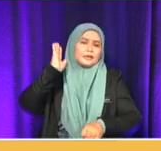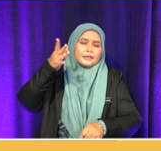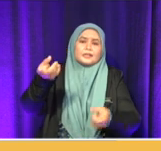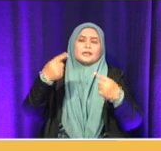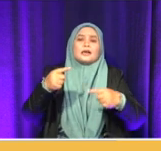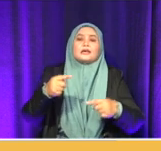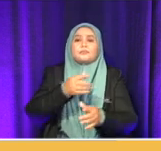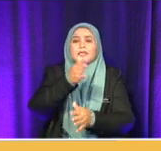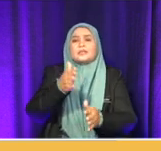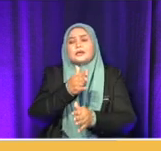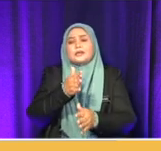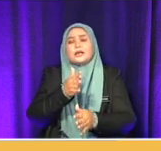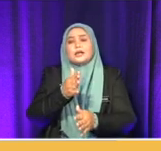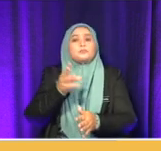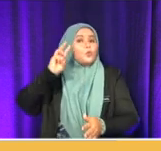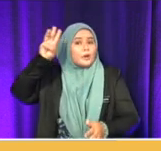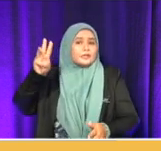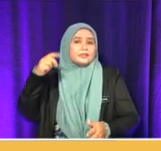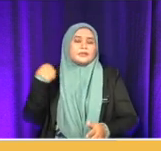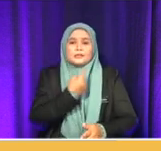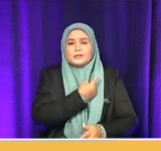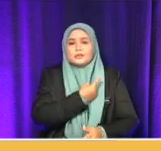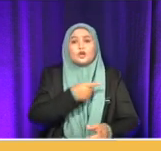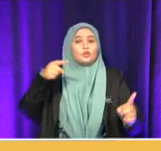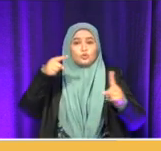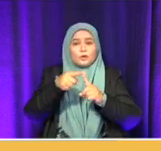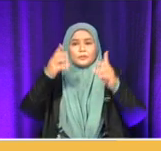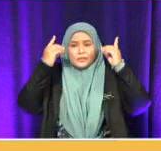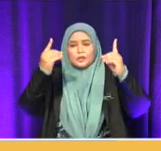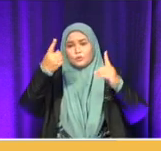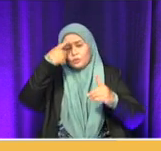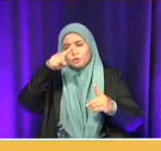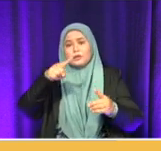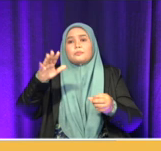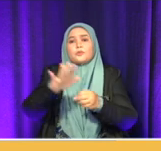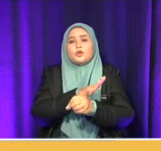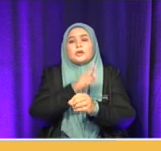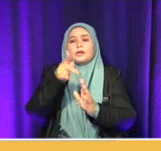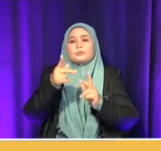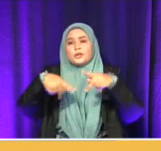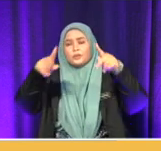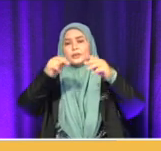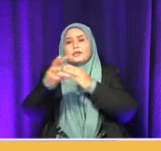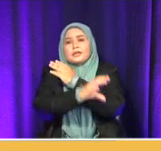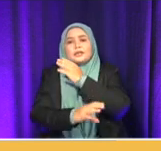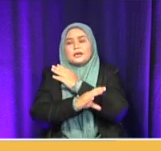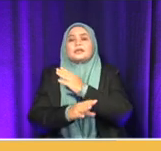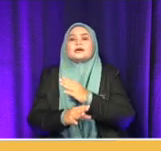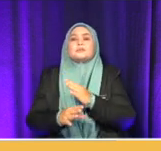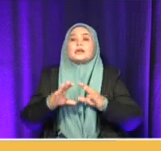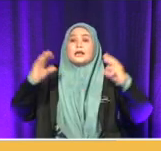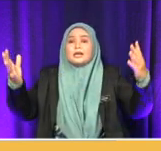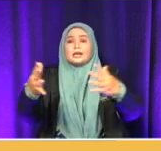memimpin kita Oke oke dengan itu tujuan dia pendidikan adalah untuk memenuhi keperluan negara dan menggalakkan